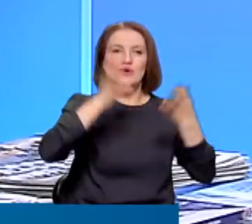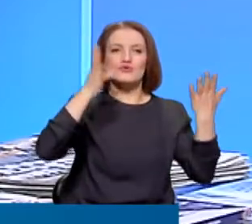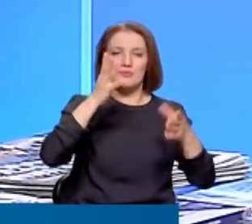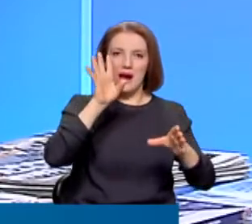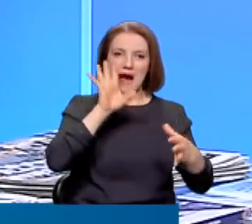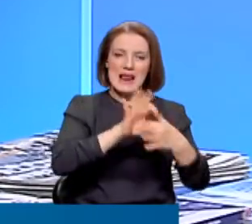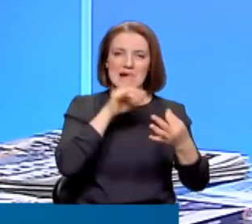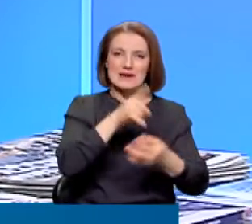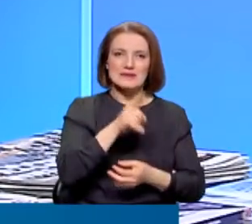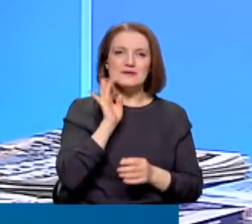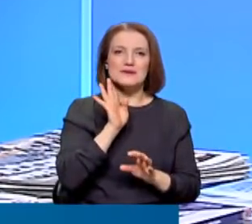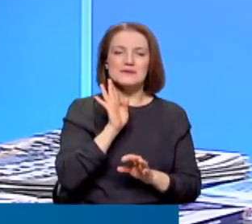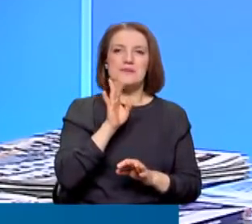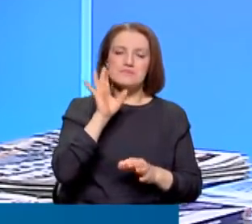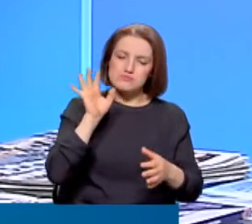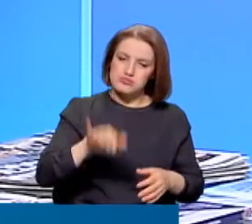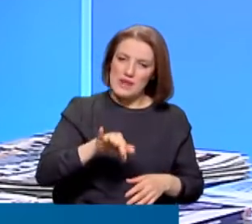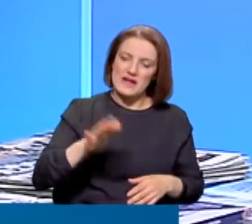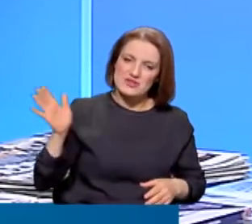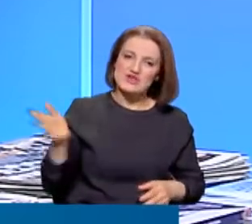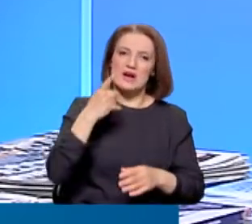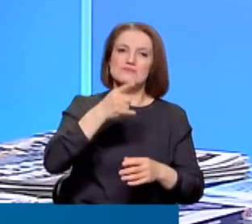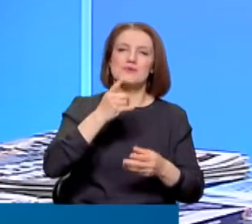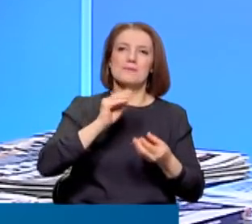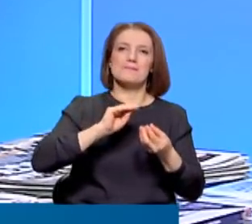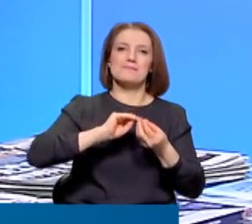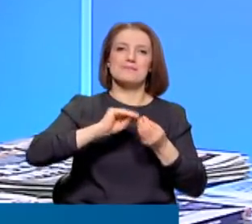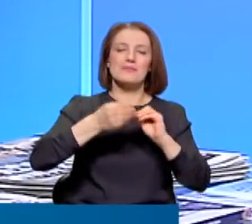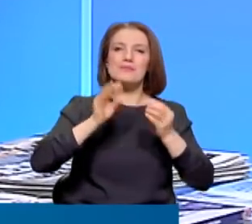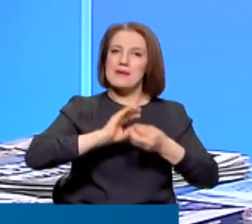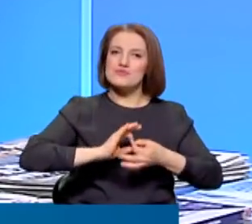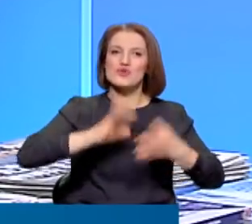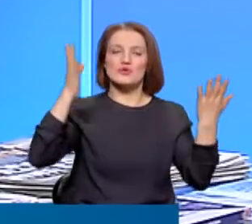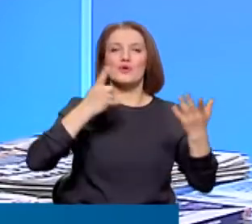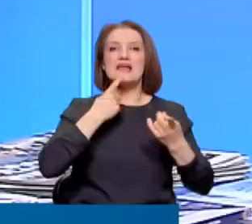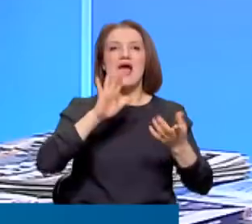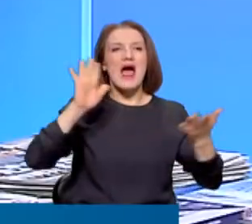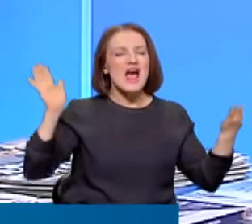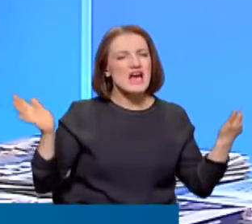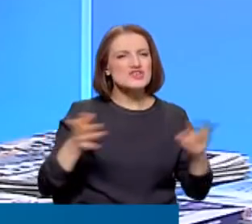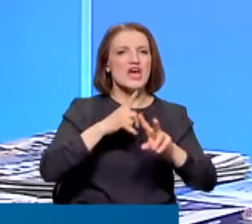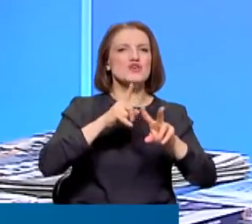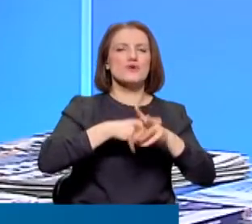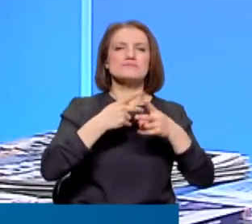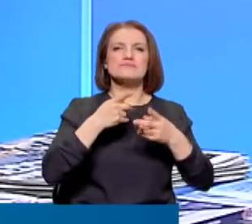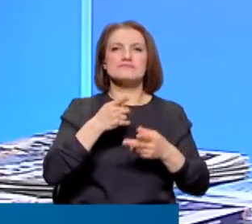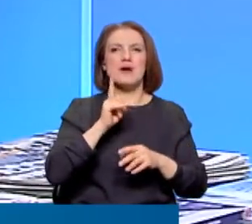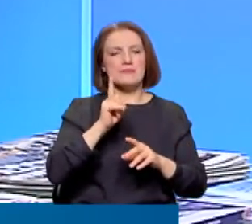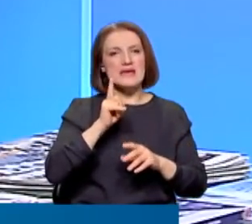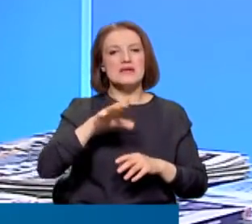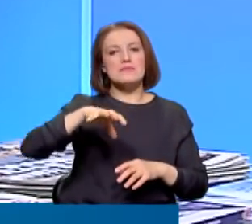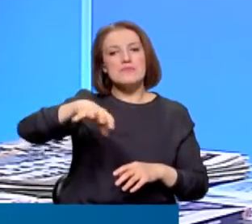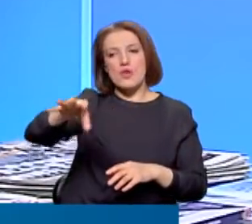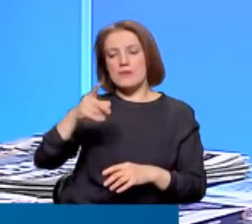umutsuzluğa kapılmış ı Buradan da çıkarız belki bu meselede çözülür diyebilirsiniz her şey olabilirsiniz ama bir